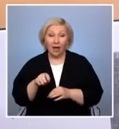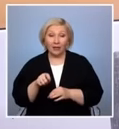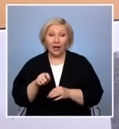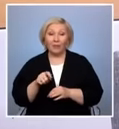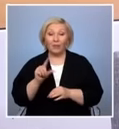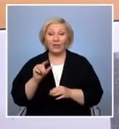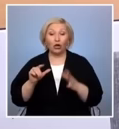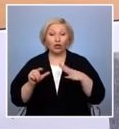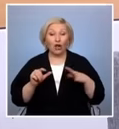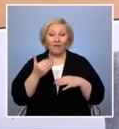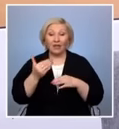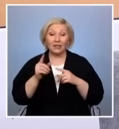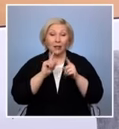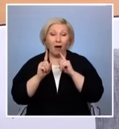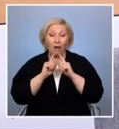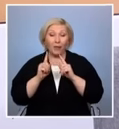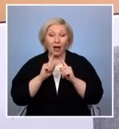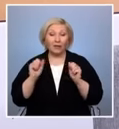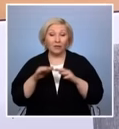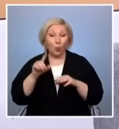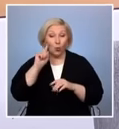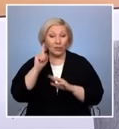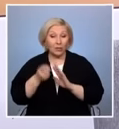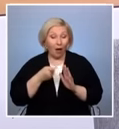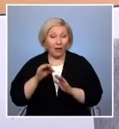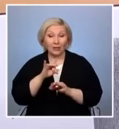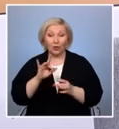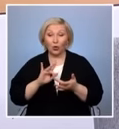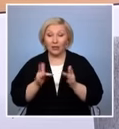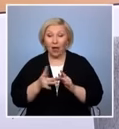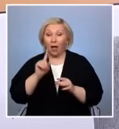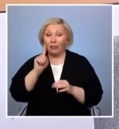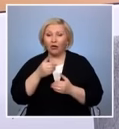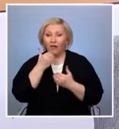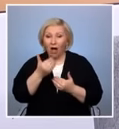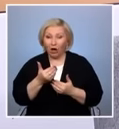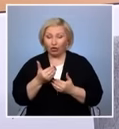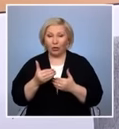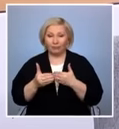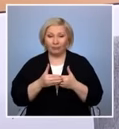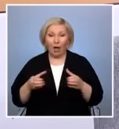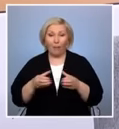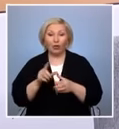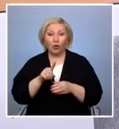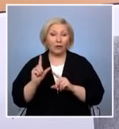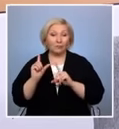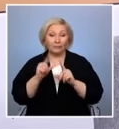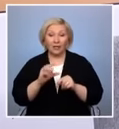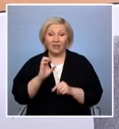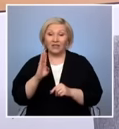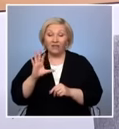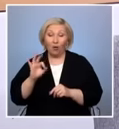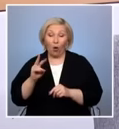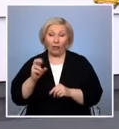«Башкортостан», и Елена Прочаковская, руководитель ЦУРа, главная по блокировке нежелательных комментариев в социальных сетях